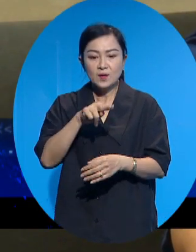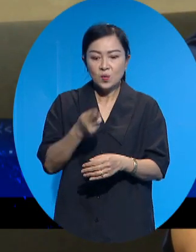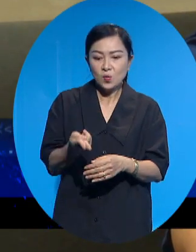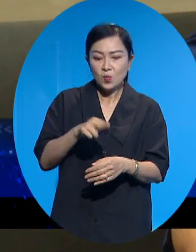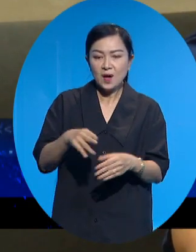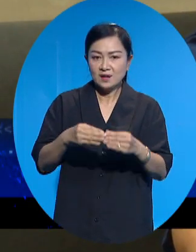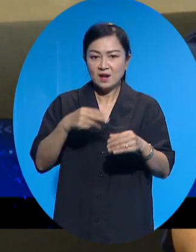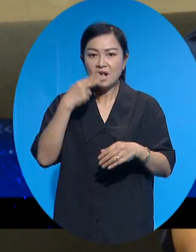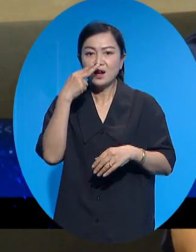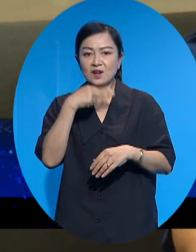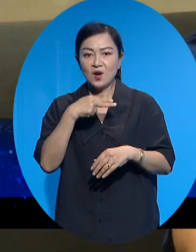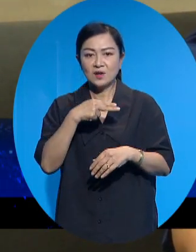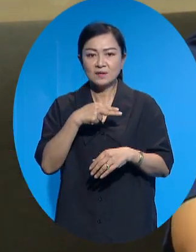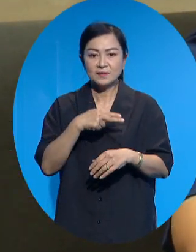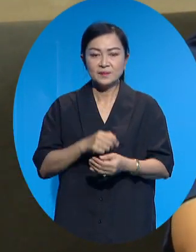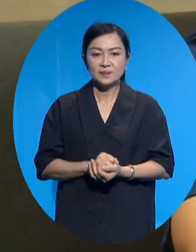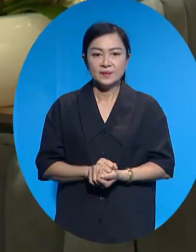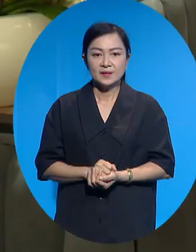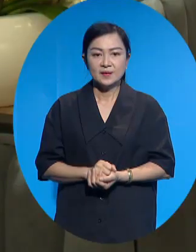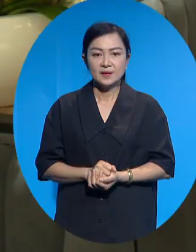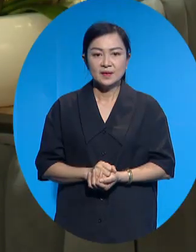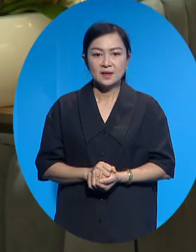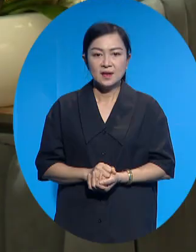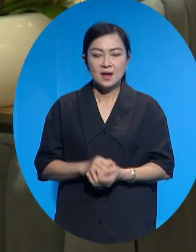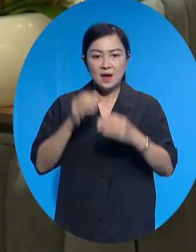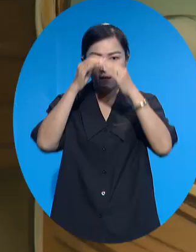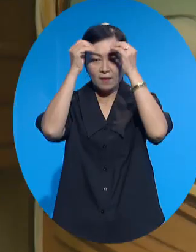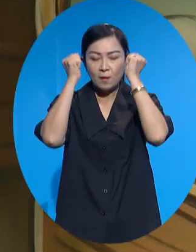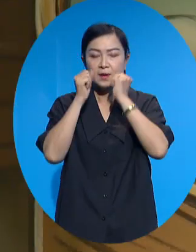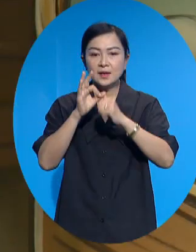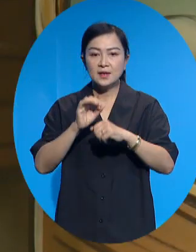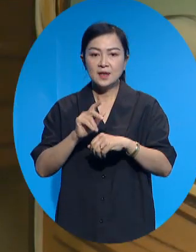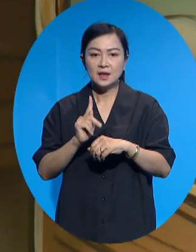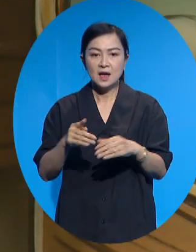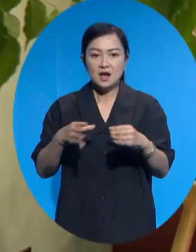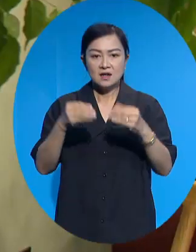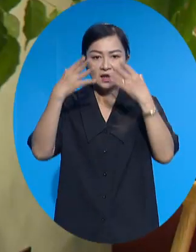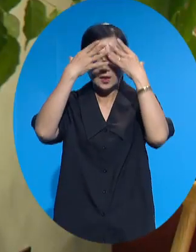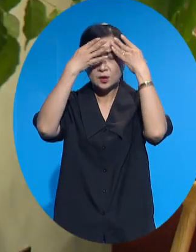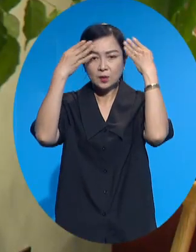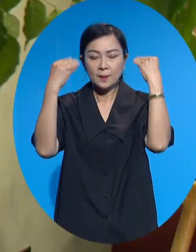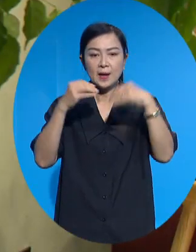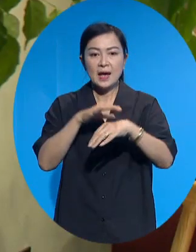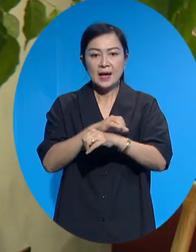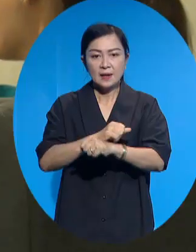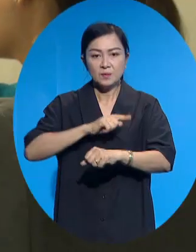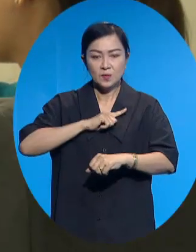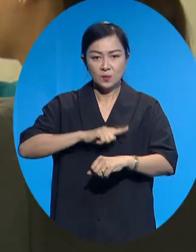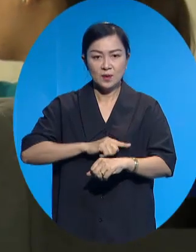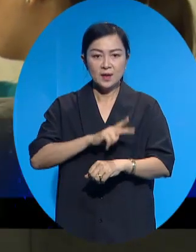ngon và những cái đêm sâm cũng ok cái phong cách thiết kế nó rất là thoáng đậm chất Trung Hoa